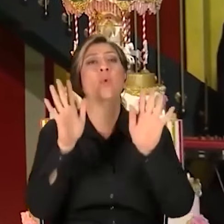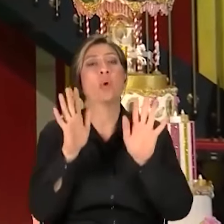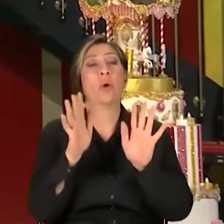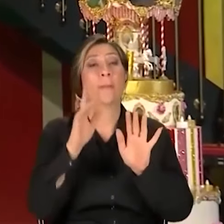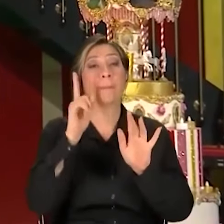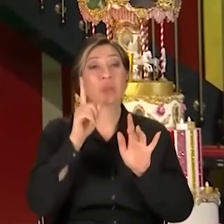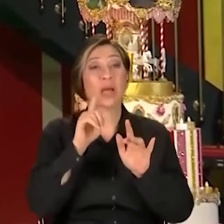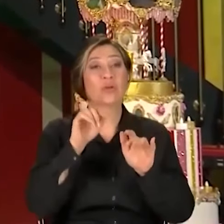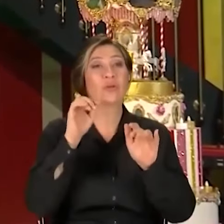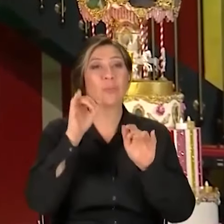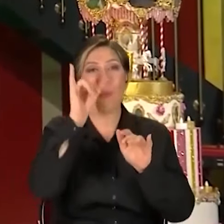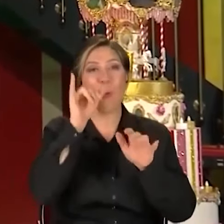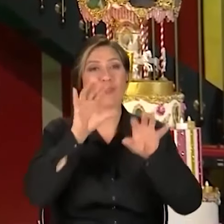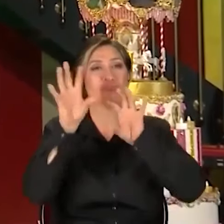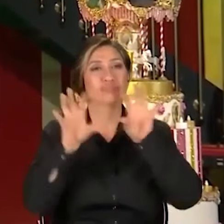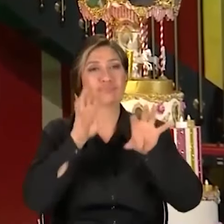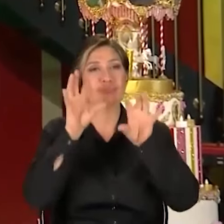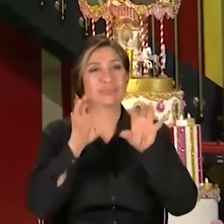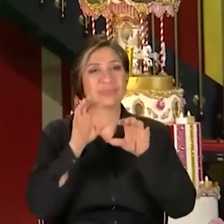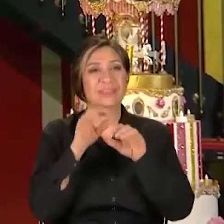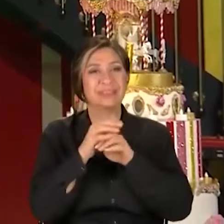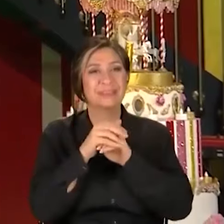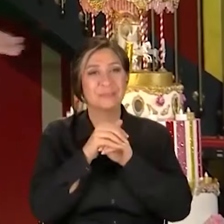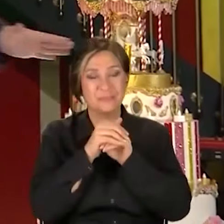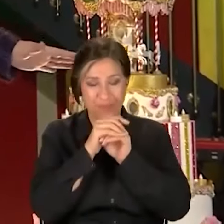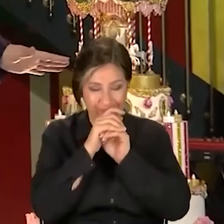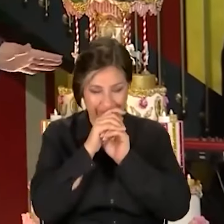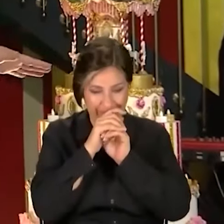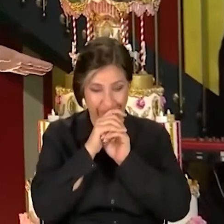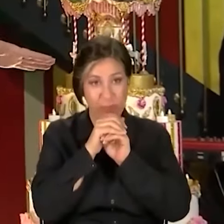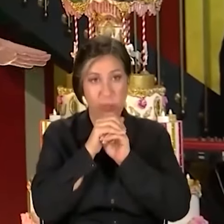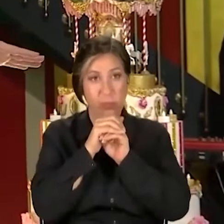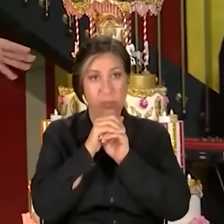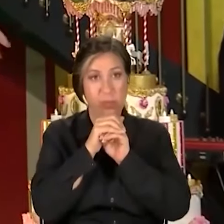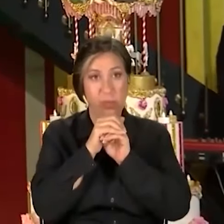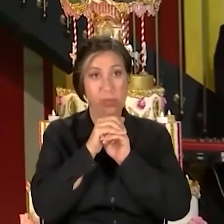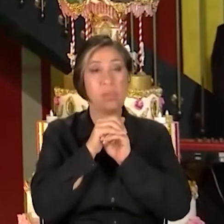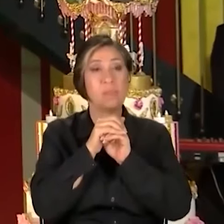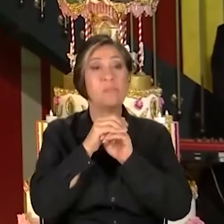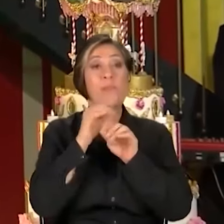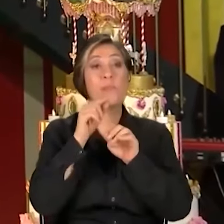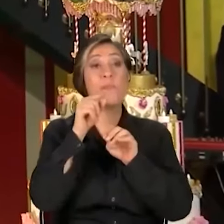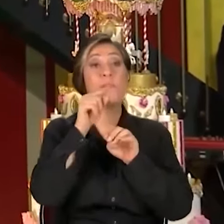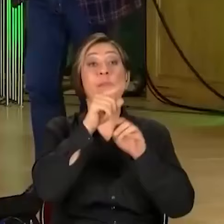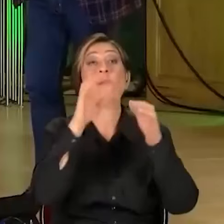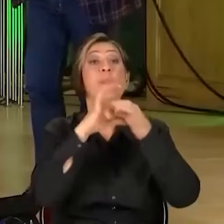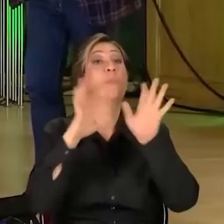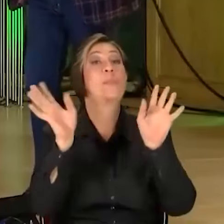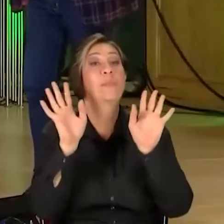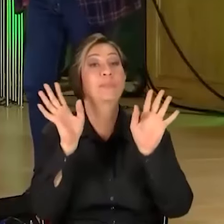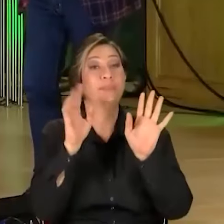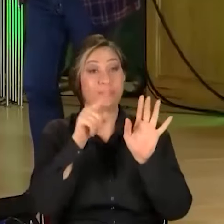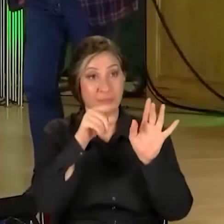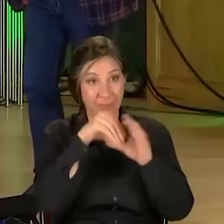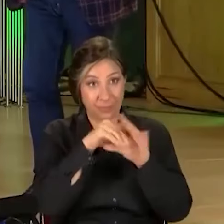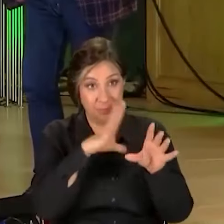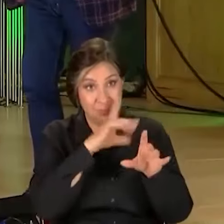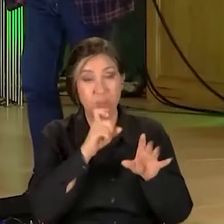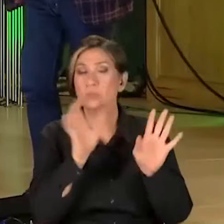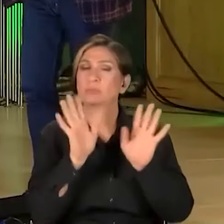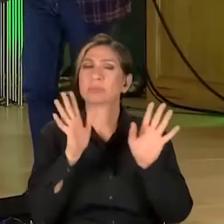Bir de twerk var. Twerk. Twerk. Twerk. Twerk abi aynen. O twerk ama sizinle ilgili değil o. Var mı sizde?